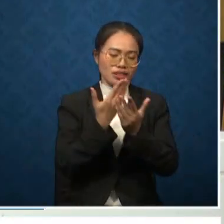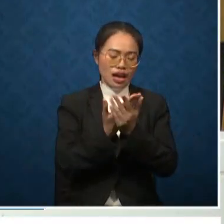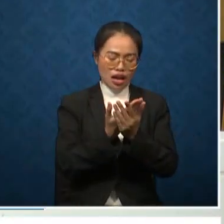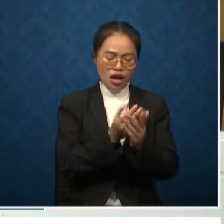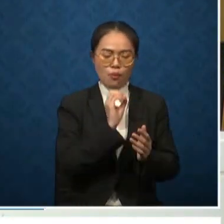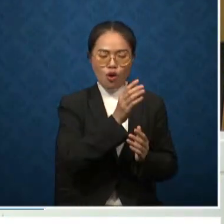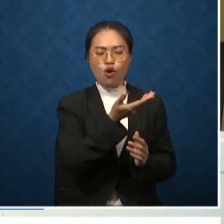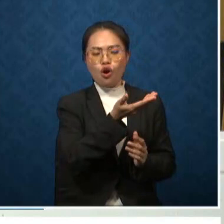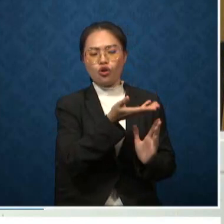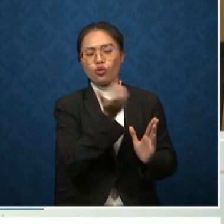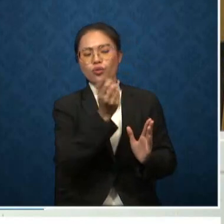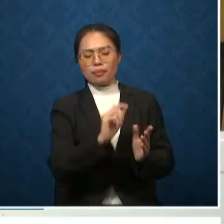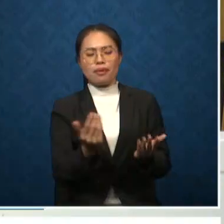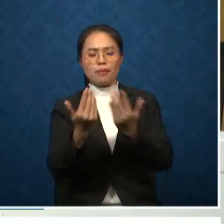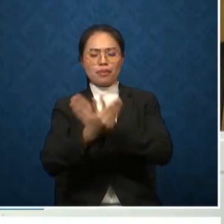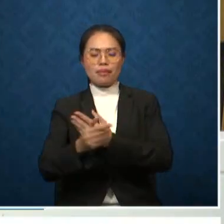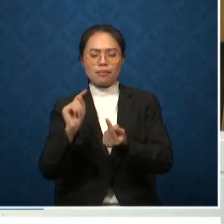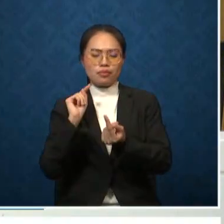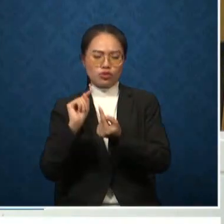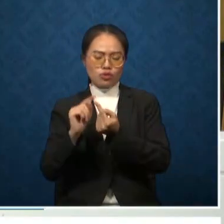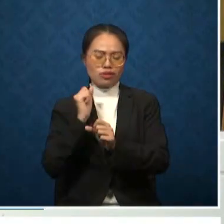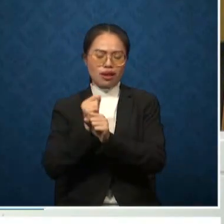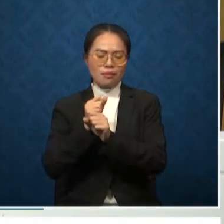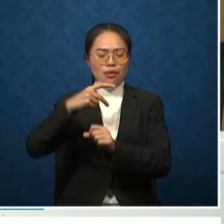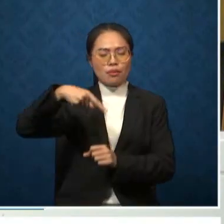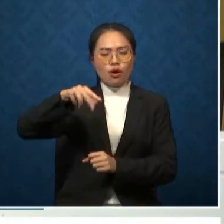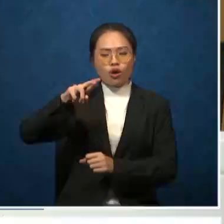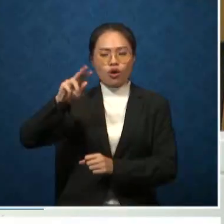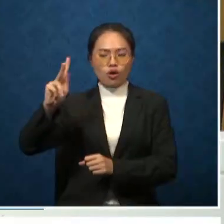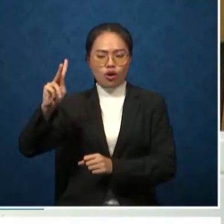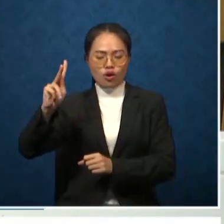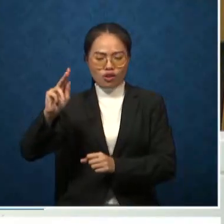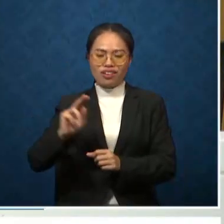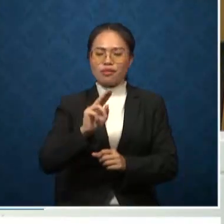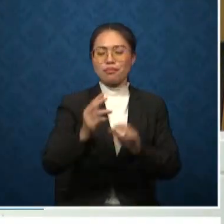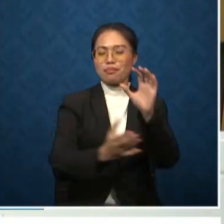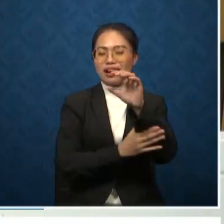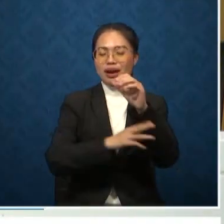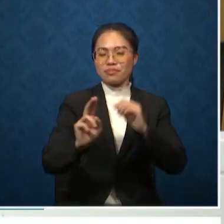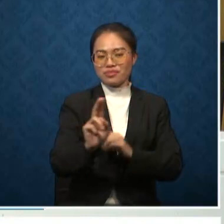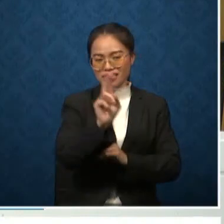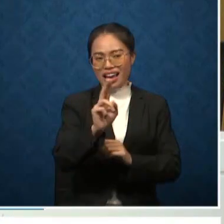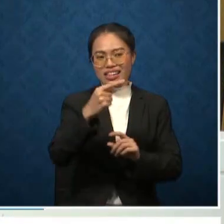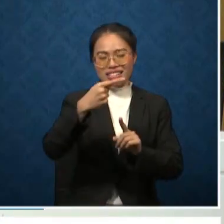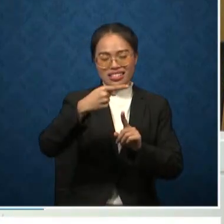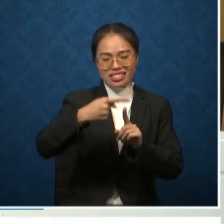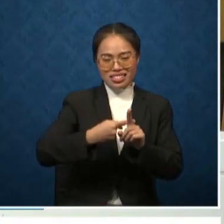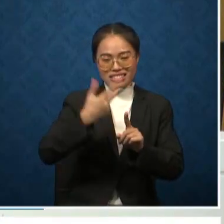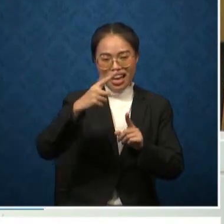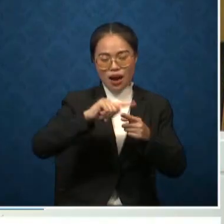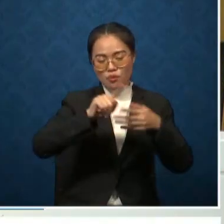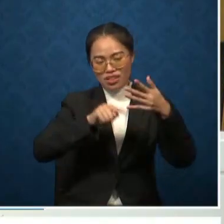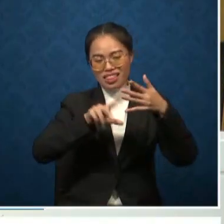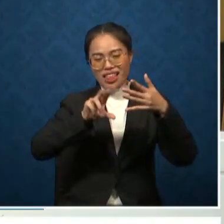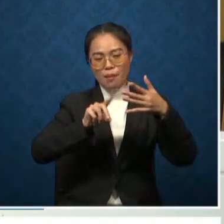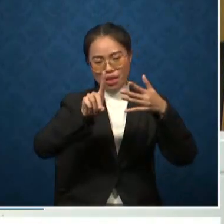สนอออกมาเป็นพระราชกำหนดซึ่งก็มีผลใช้ตั้งแต่วันที่31มีนาคมเป็นต้นมาถ้าหากเราไม่ทำอย่างนั้นก็